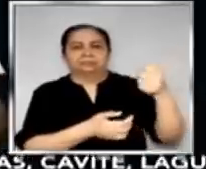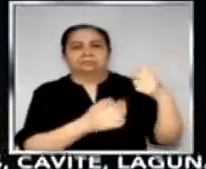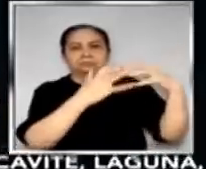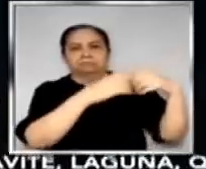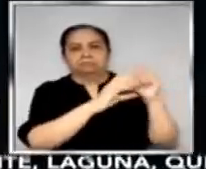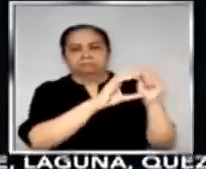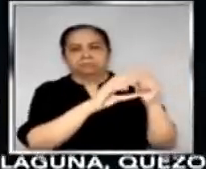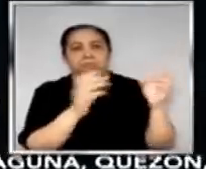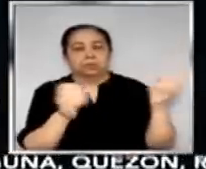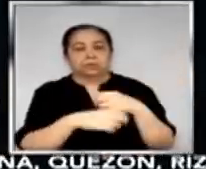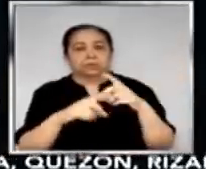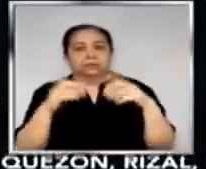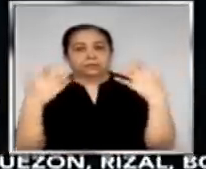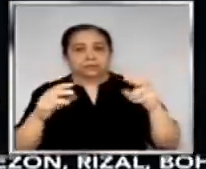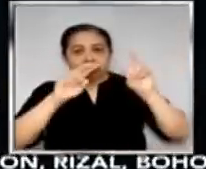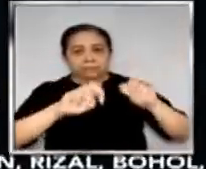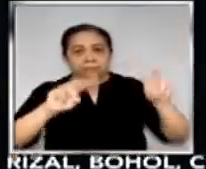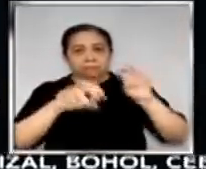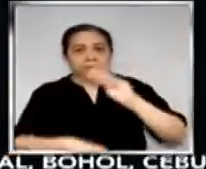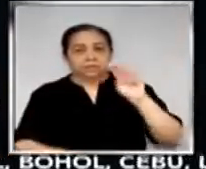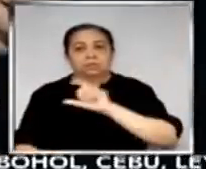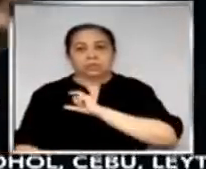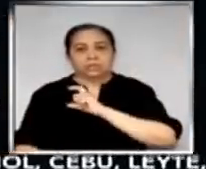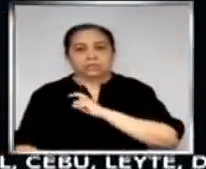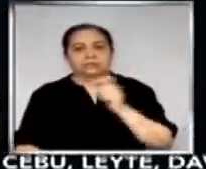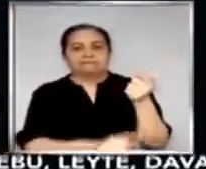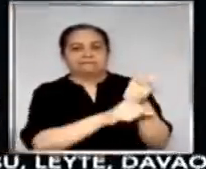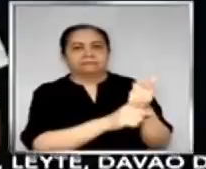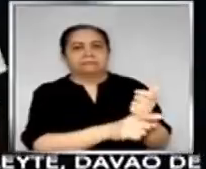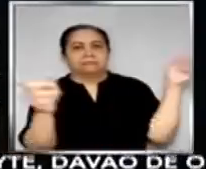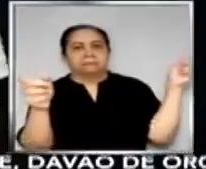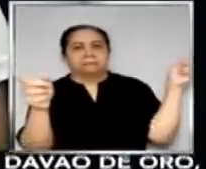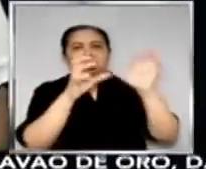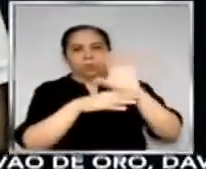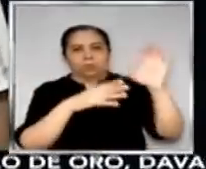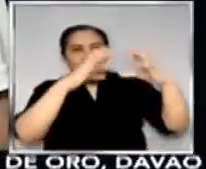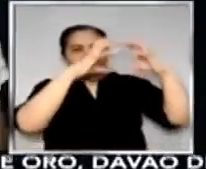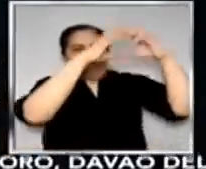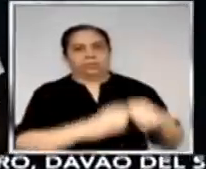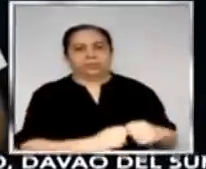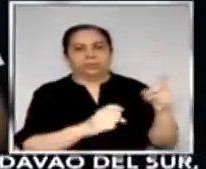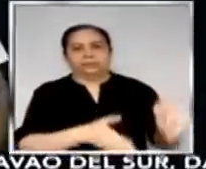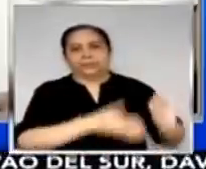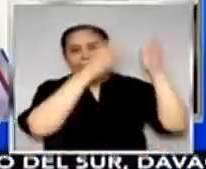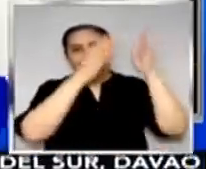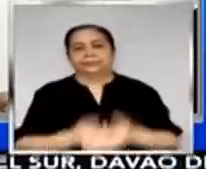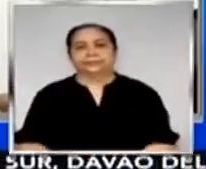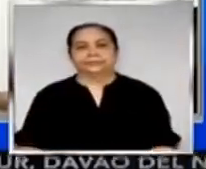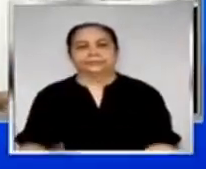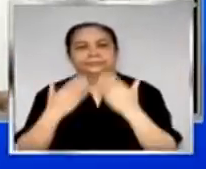natapos na yung investigasyon ng Manila Police, pababagsakin na nila ng buo yung natitirang bahagi ng gusali. Maris? Maraming